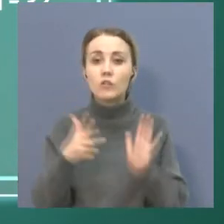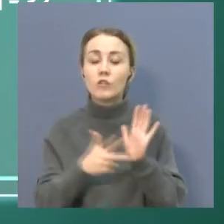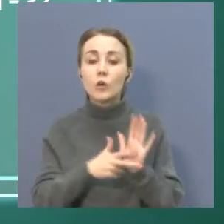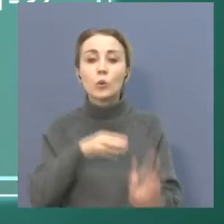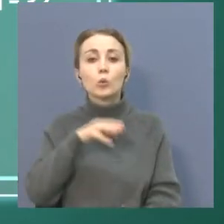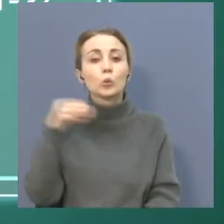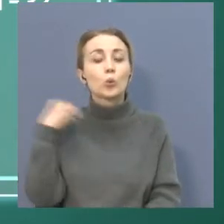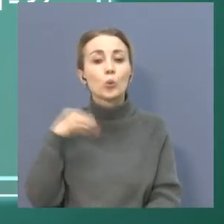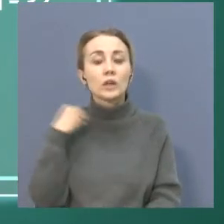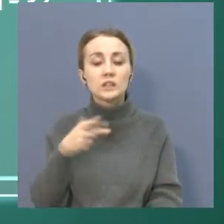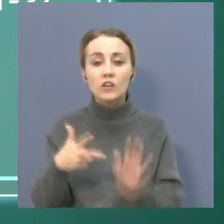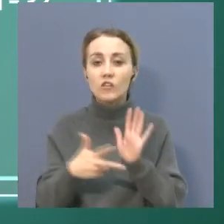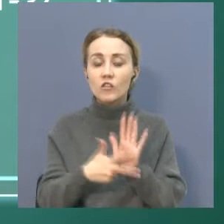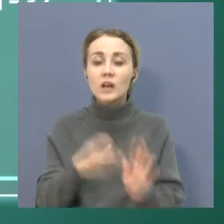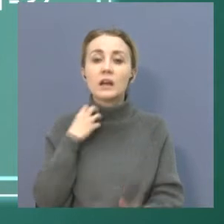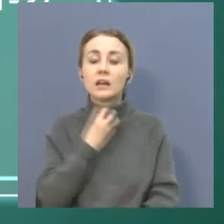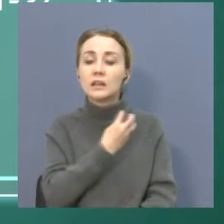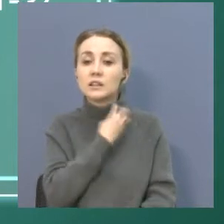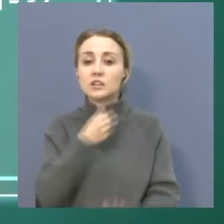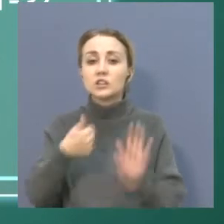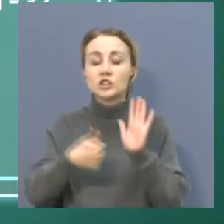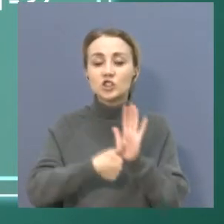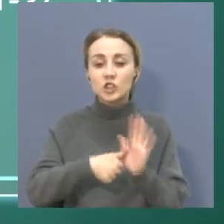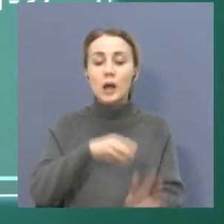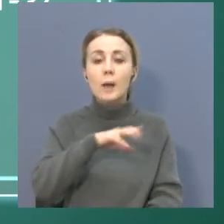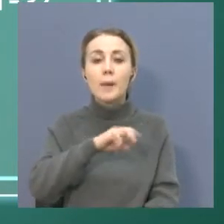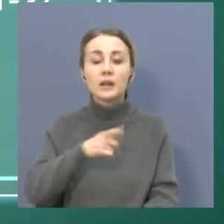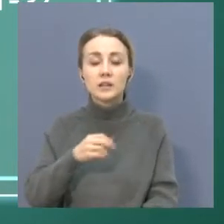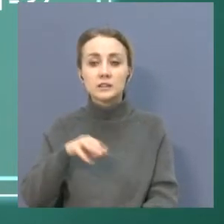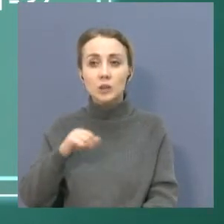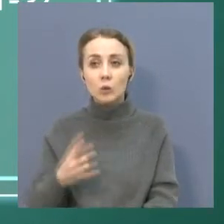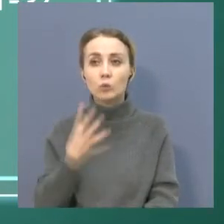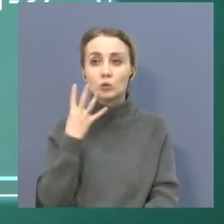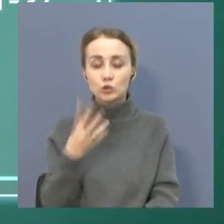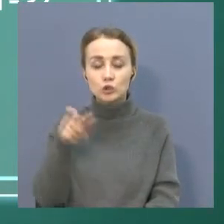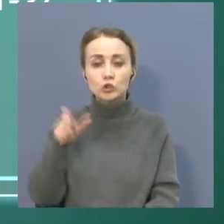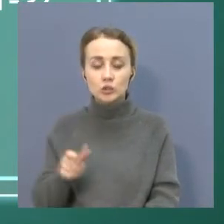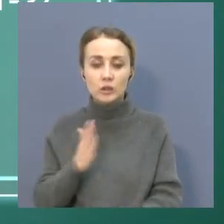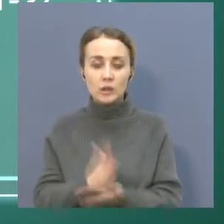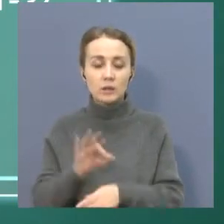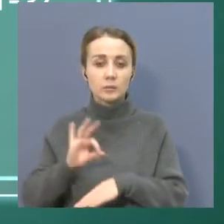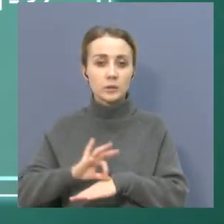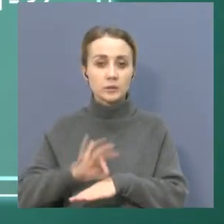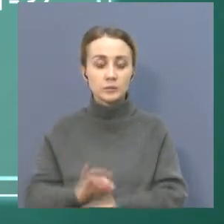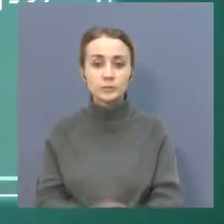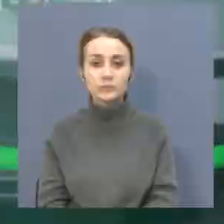мен Шымкент қалаларының арасында 8 жағдай тіркелді. Қызылорда облысында 6, Маңғыстау облысында 4 адам індет